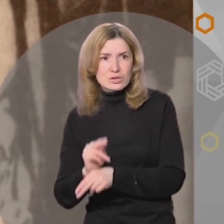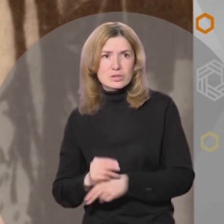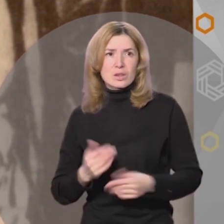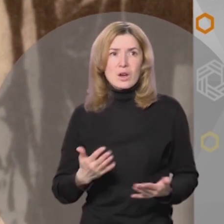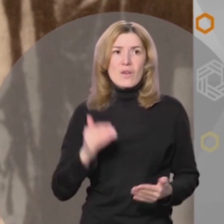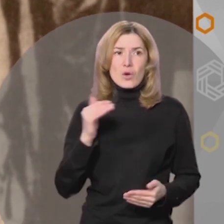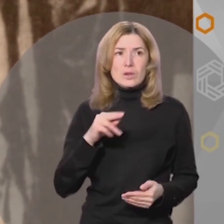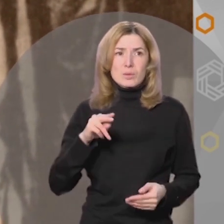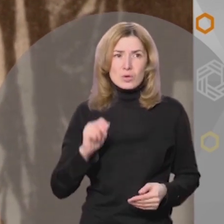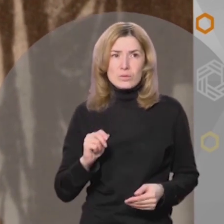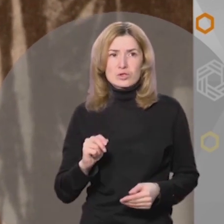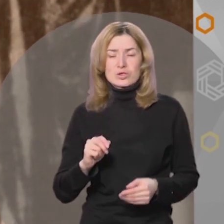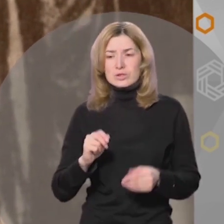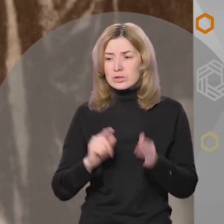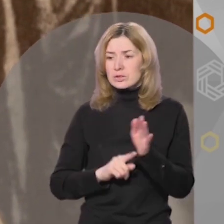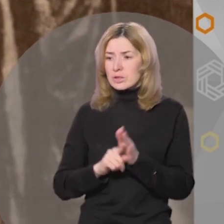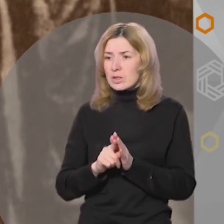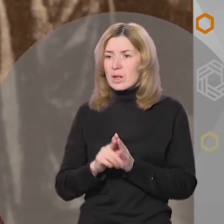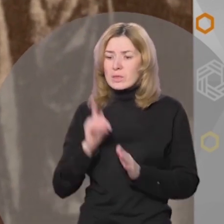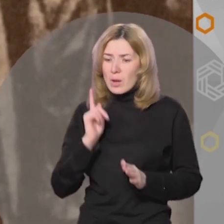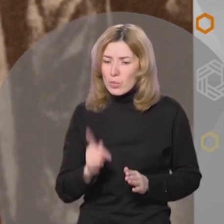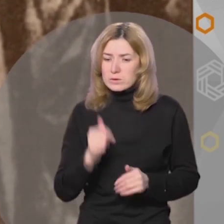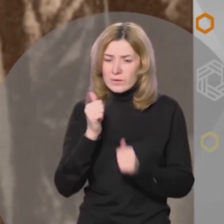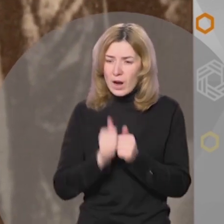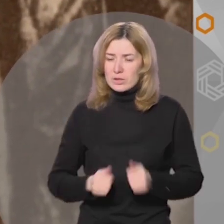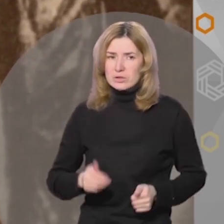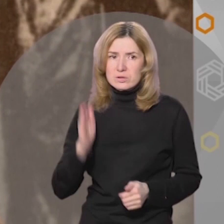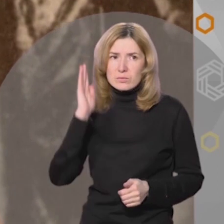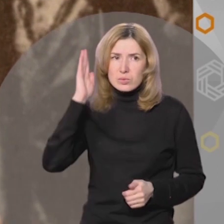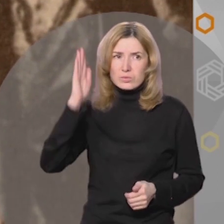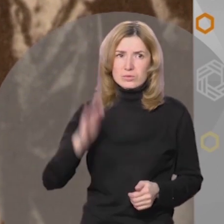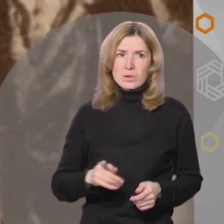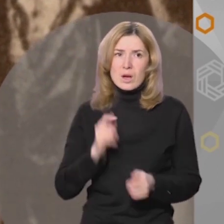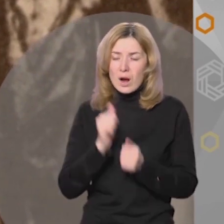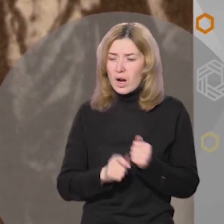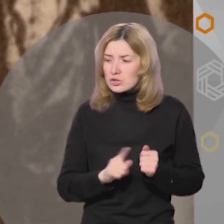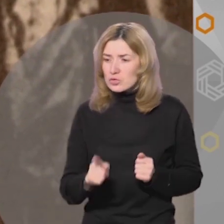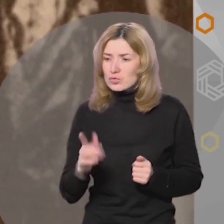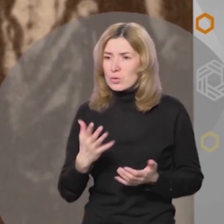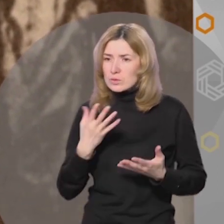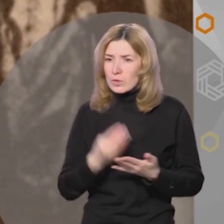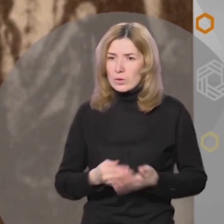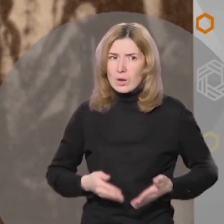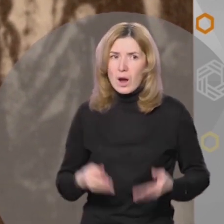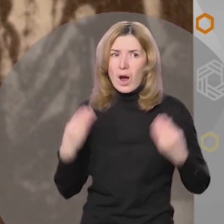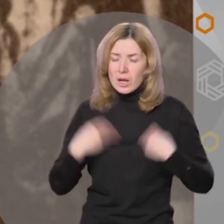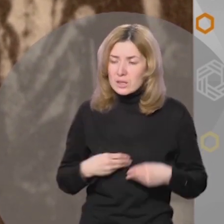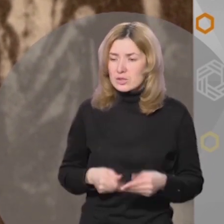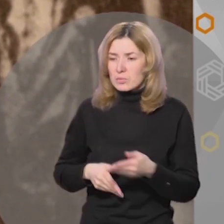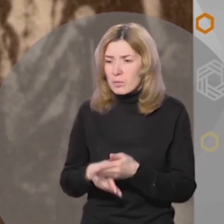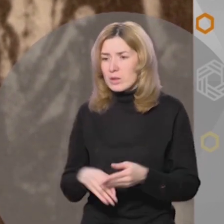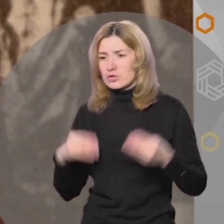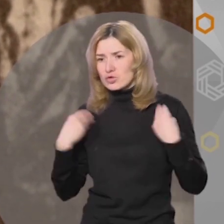этап, Федор Петрович желал лично напутствовать каждого. Каждому давал что-то нужное. Одежду,